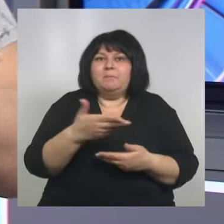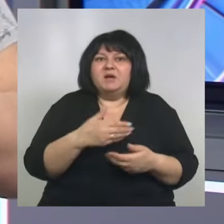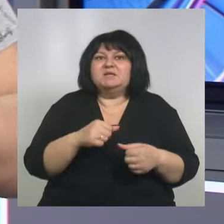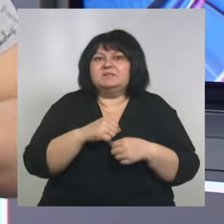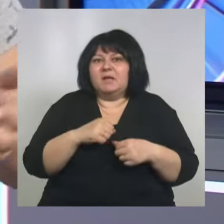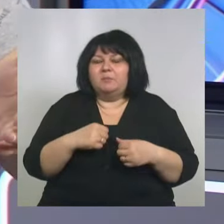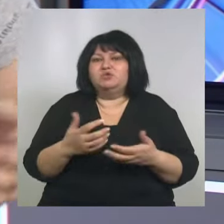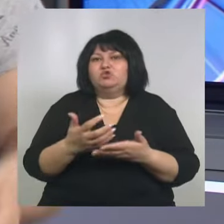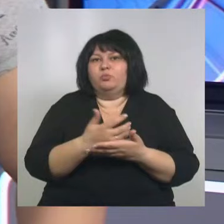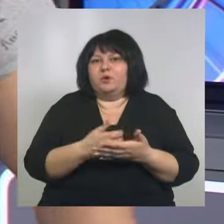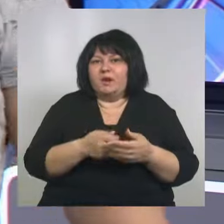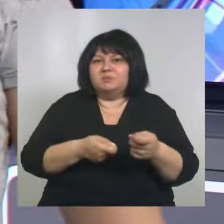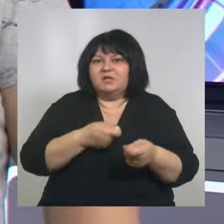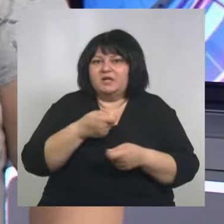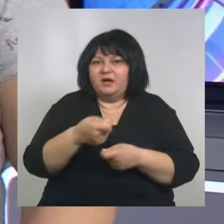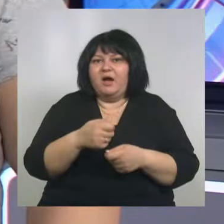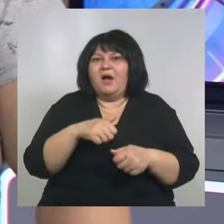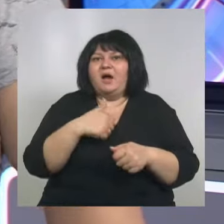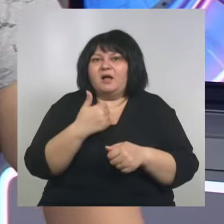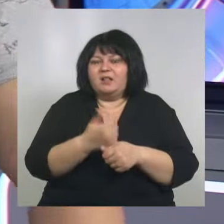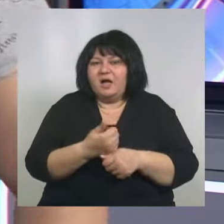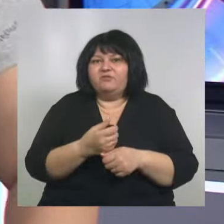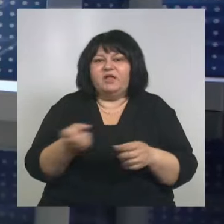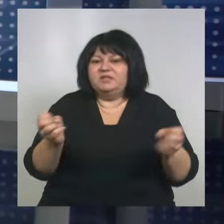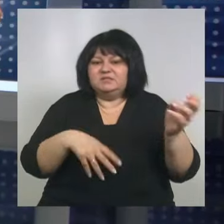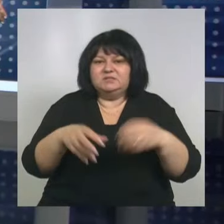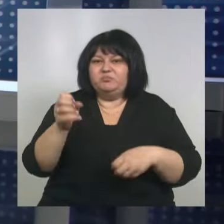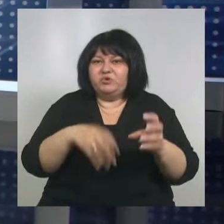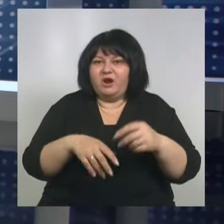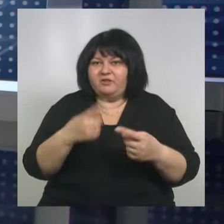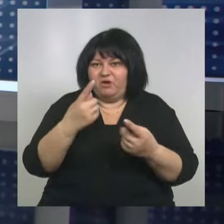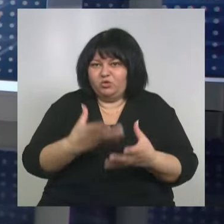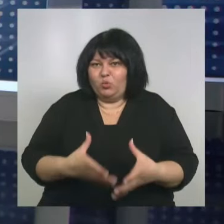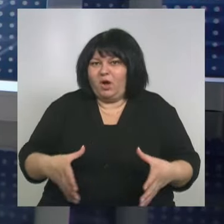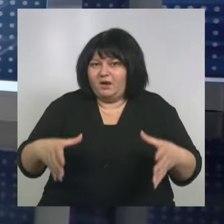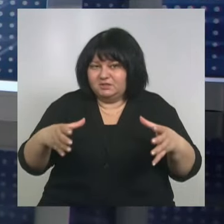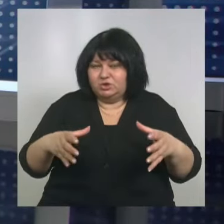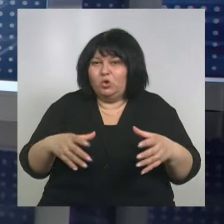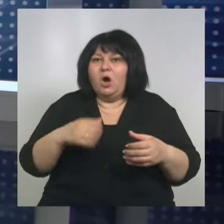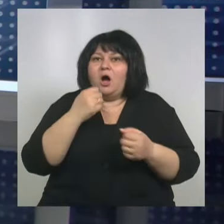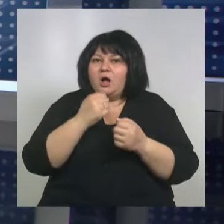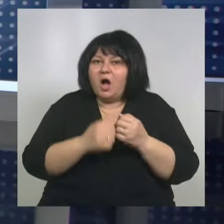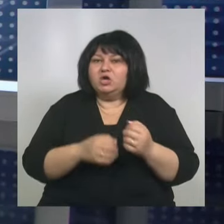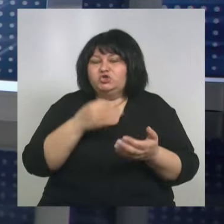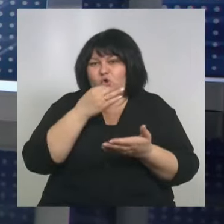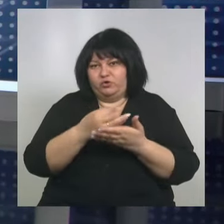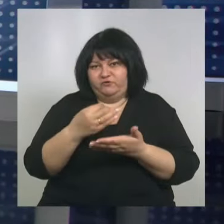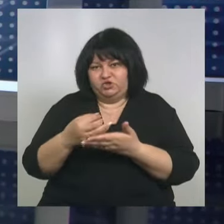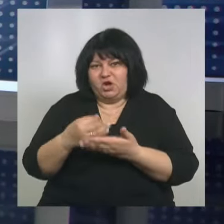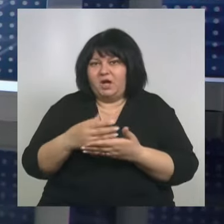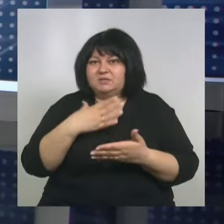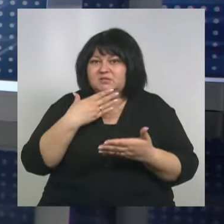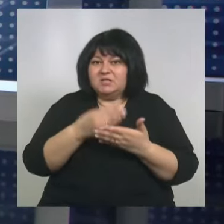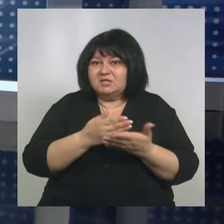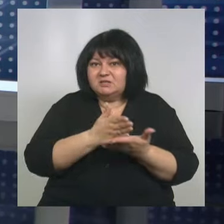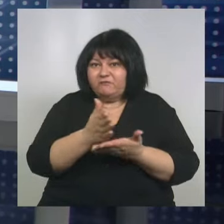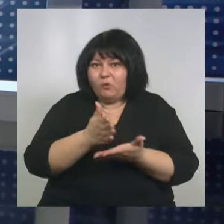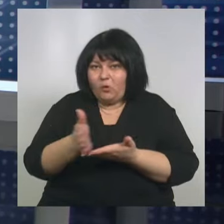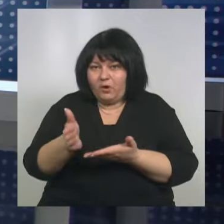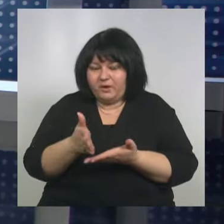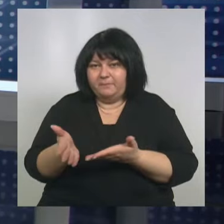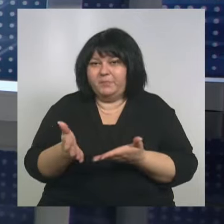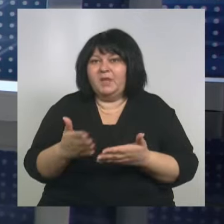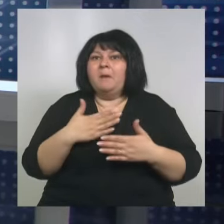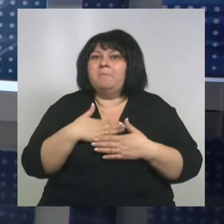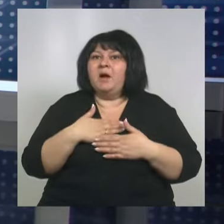собираем заявки ну главное не складывать все яйца в одну корзину То есть у каждого своя зона ответственности каждый отвечает за свой Ну примерно так Да